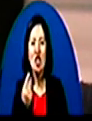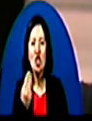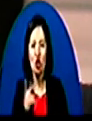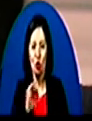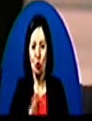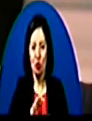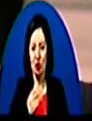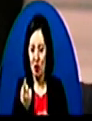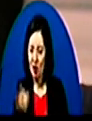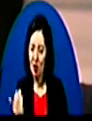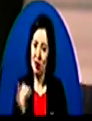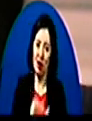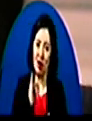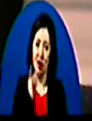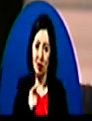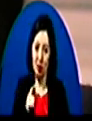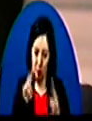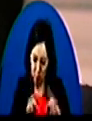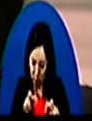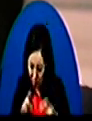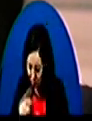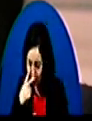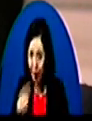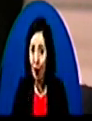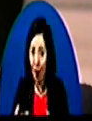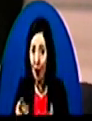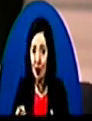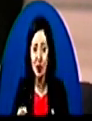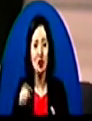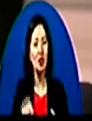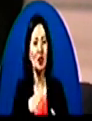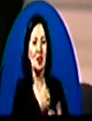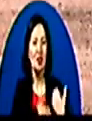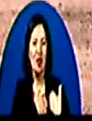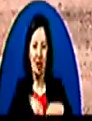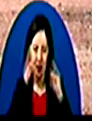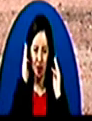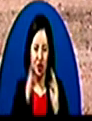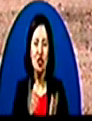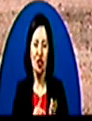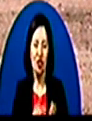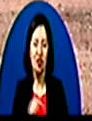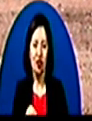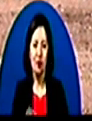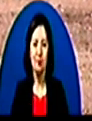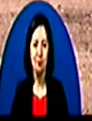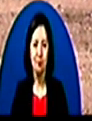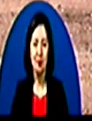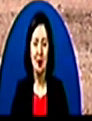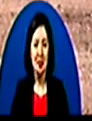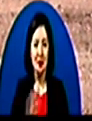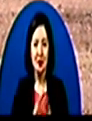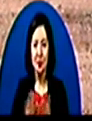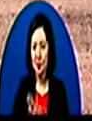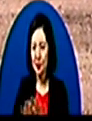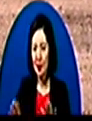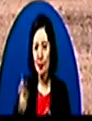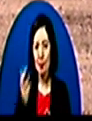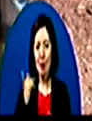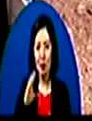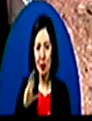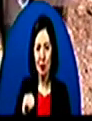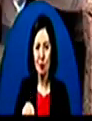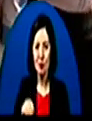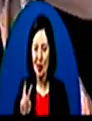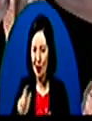байгаа ийм судалгааны дүн гарсан байгаа юм. Тийм учраас бол энийг үнэхээр одоо яаралтай шийдвэрлэх шаардлагатай. Цэвэрлэх байгууламжийн лаг ихтэй 24 га